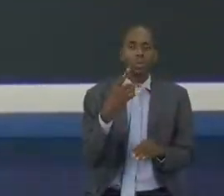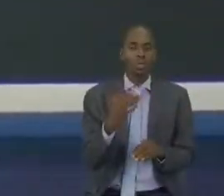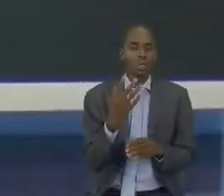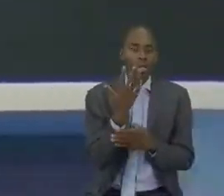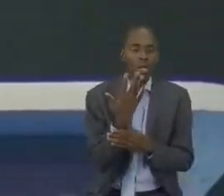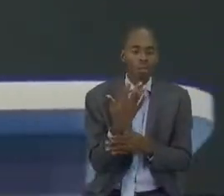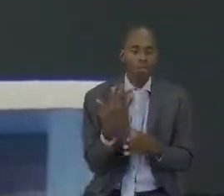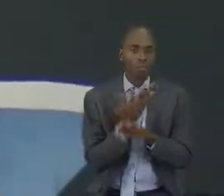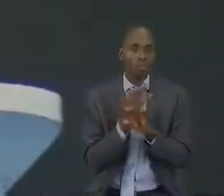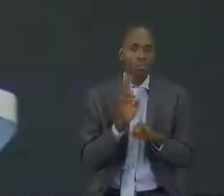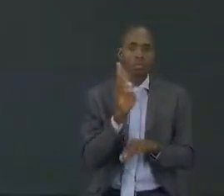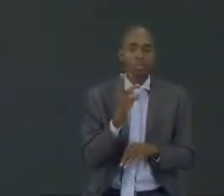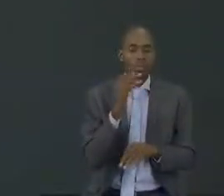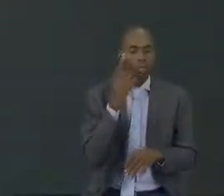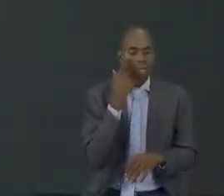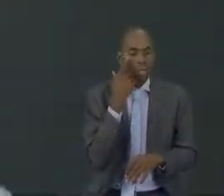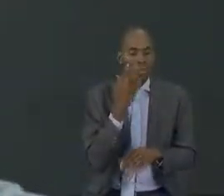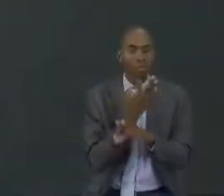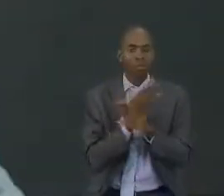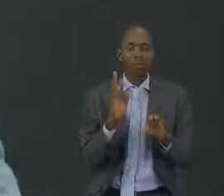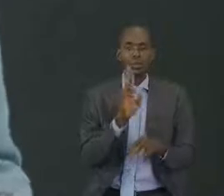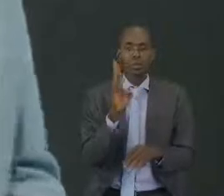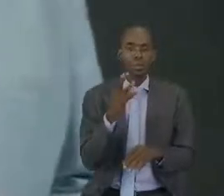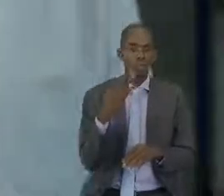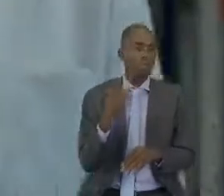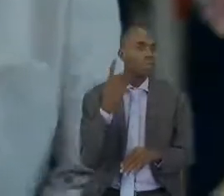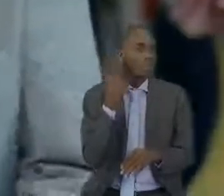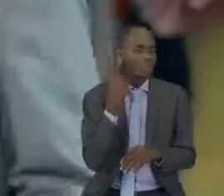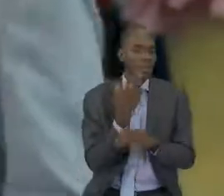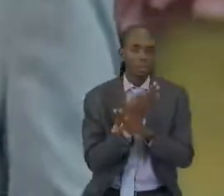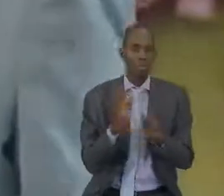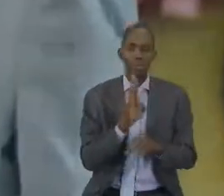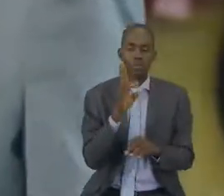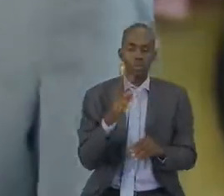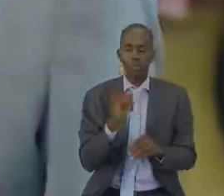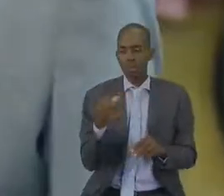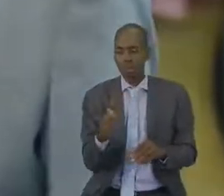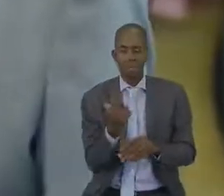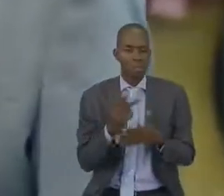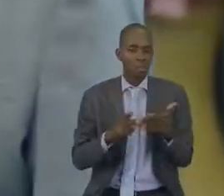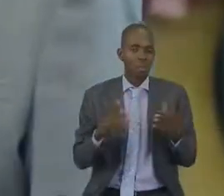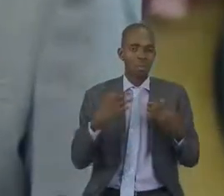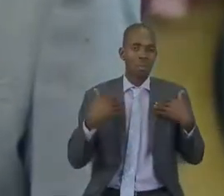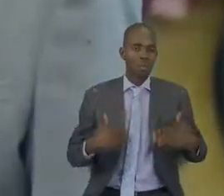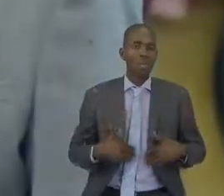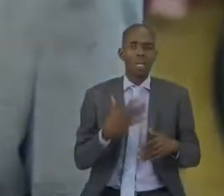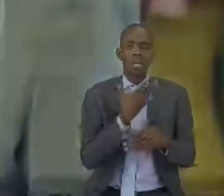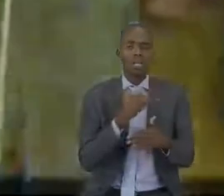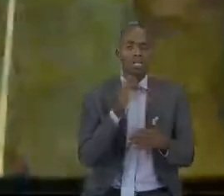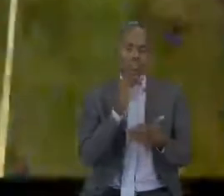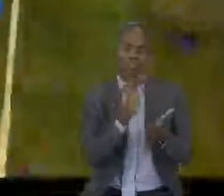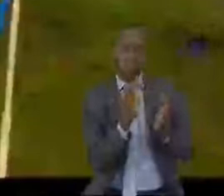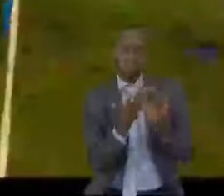l'utilisation de ses mains, de ses oreilles, de toute partie de son corps. Alors, comme